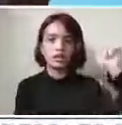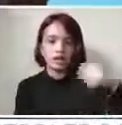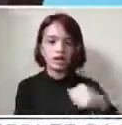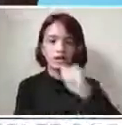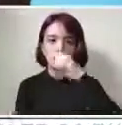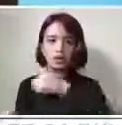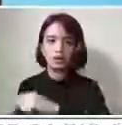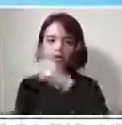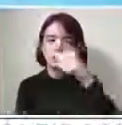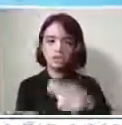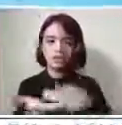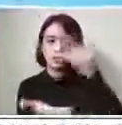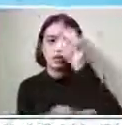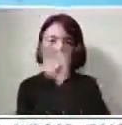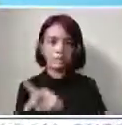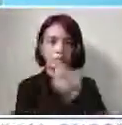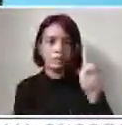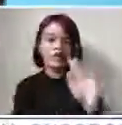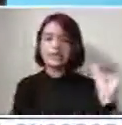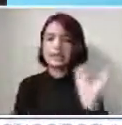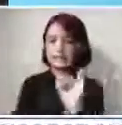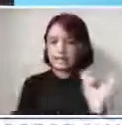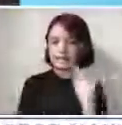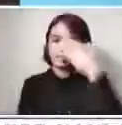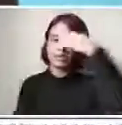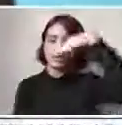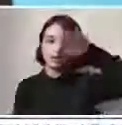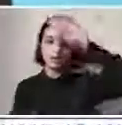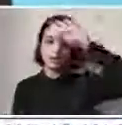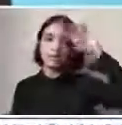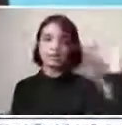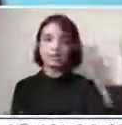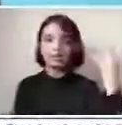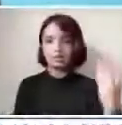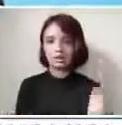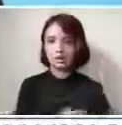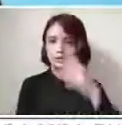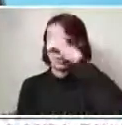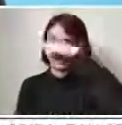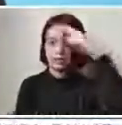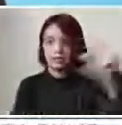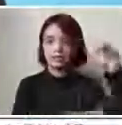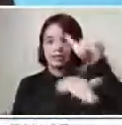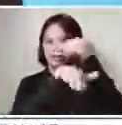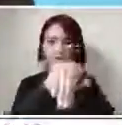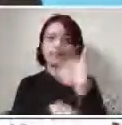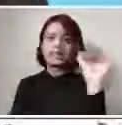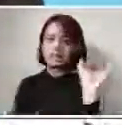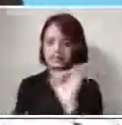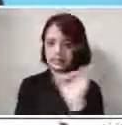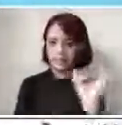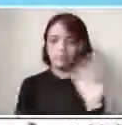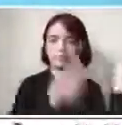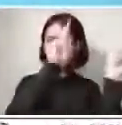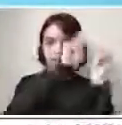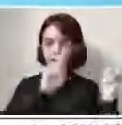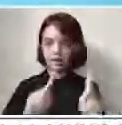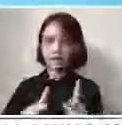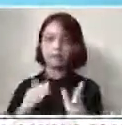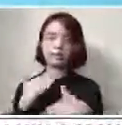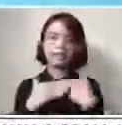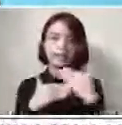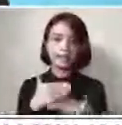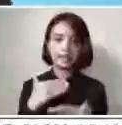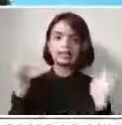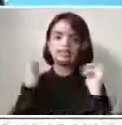Visayas, particular dito sa Caraga at sa Davao region. Mag-ingat pa rin po tayo sa mga possible flash floods and landslides na maaaring idulot